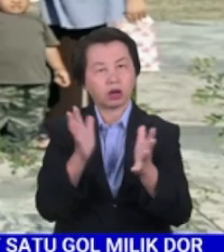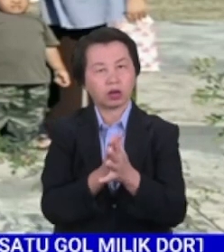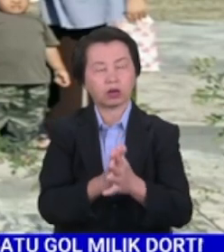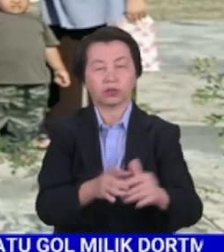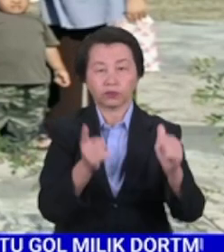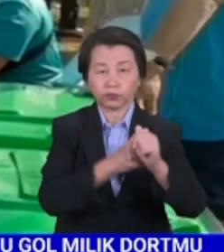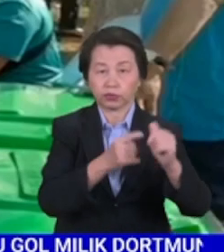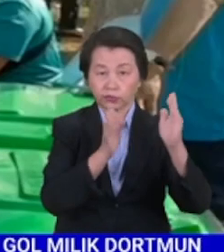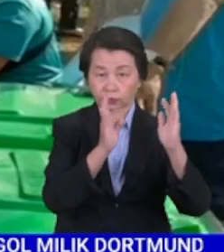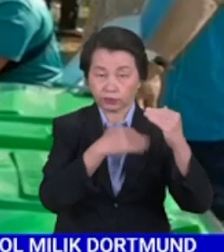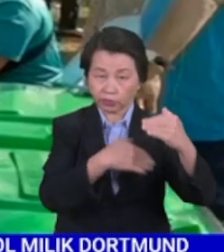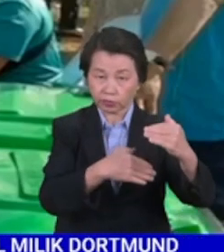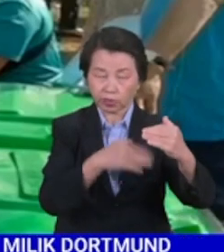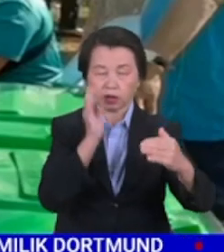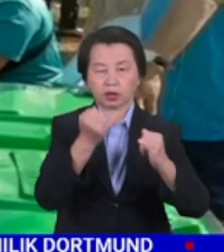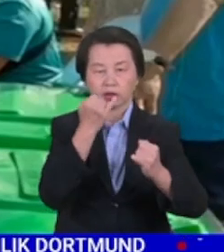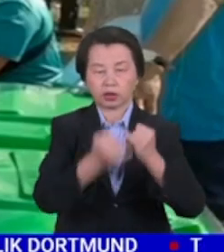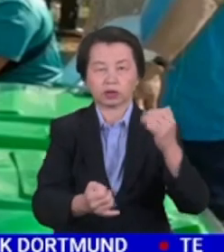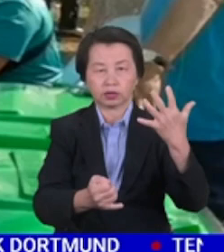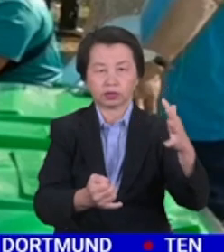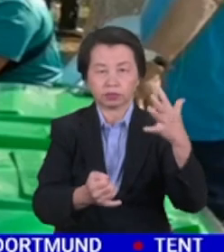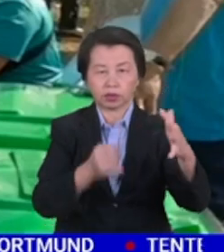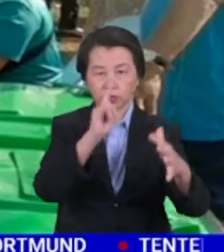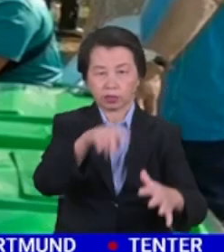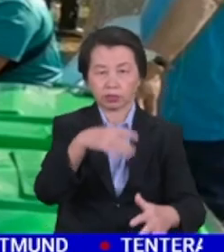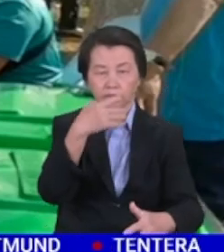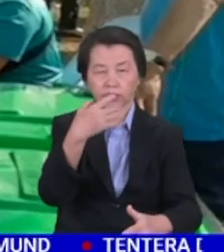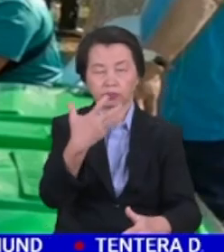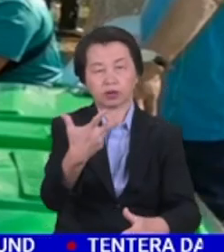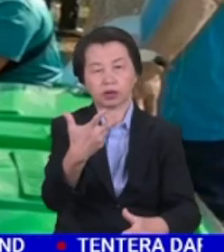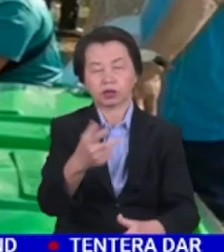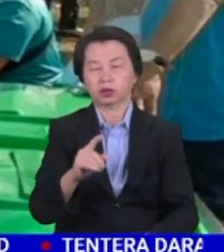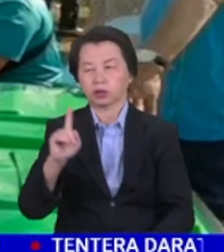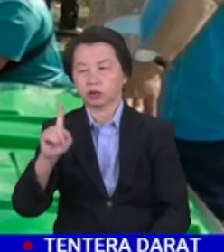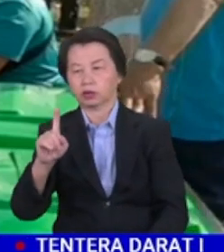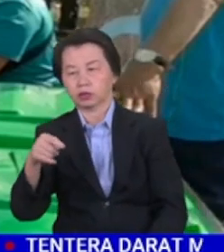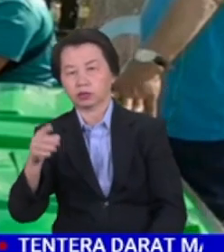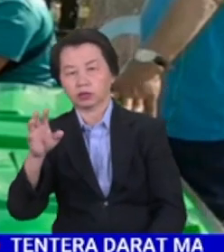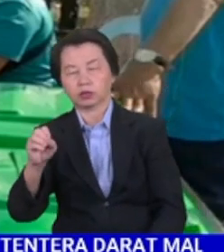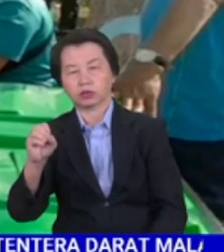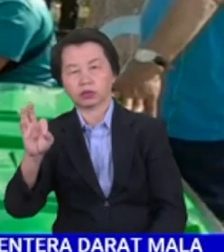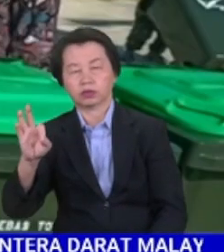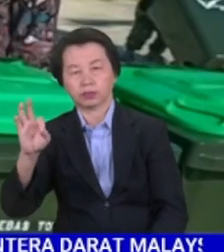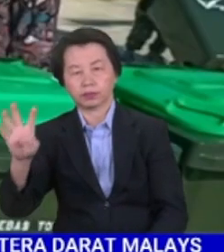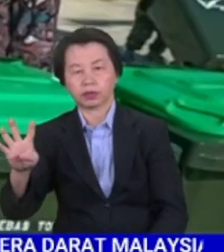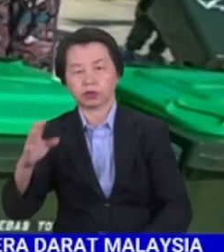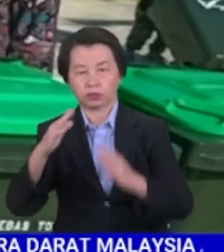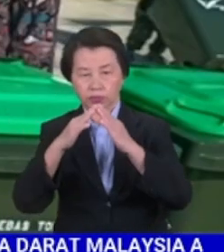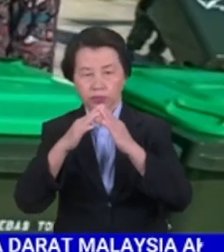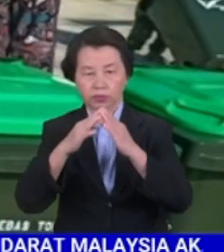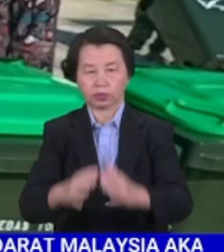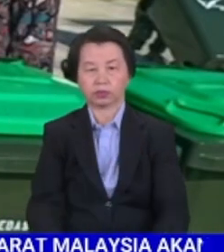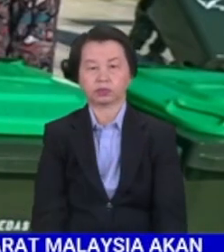fasa pertama dijadual berakhir pada 15 Mac melibatkan 1,094 premis kediaman.